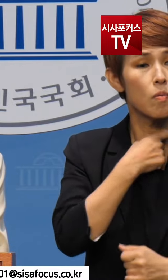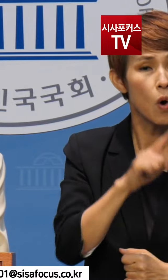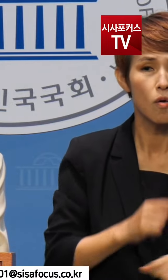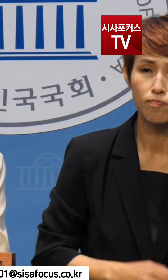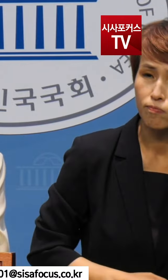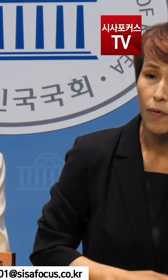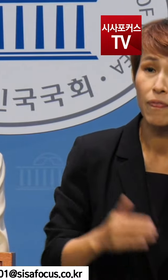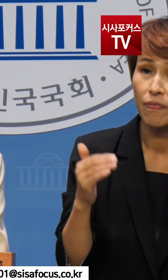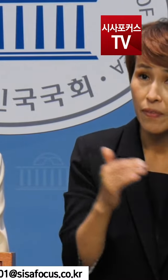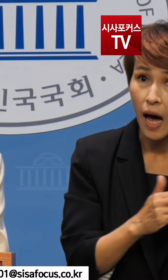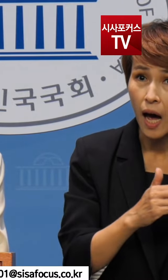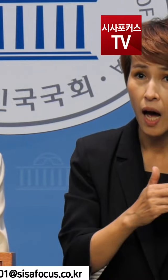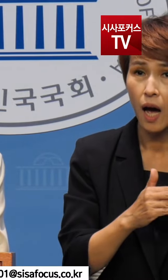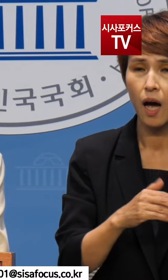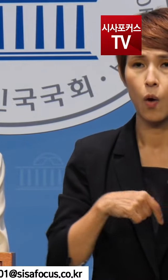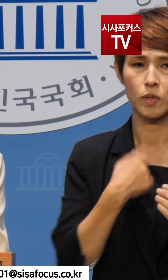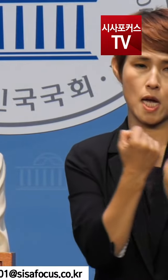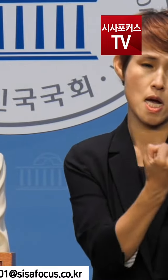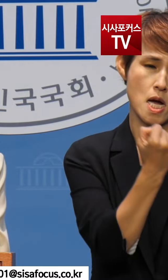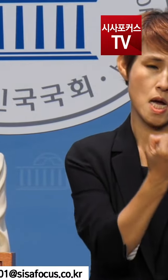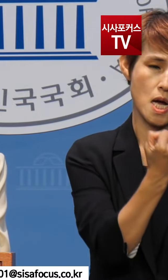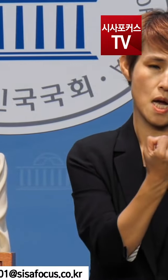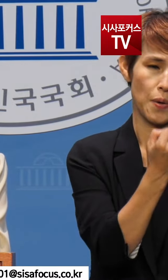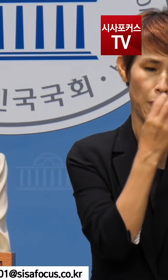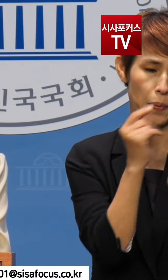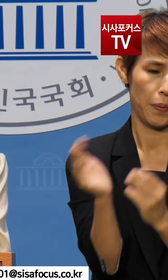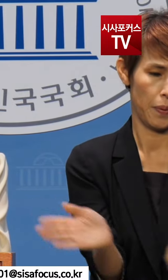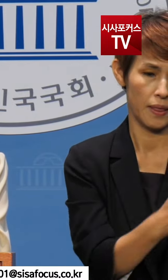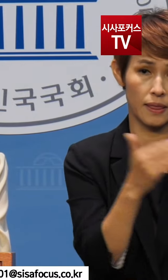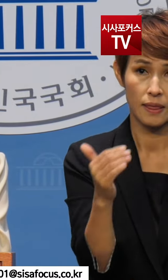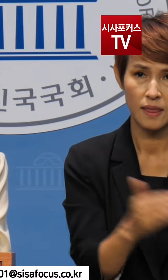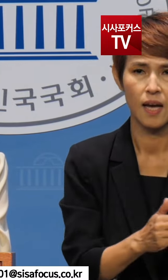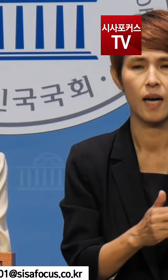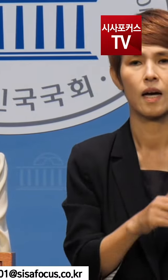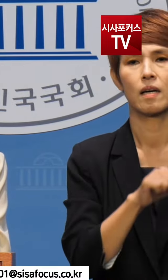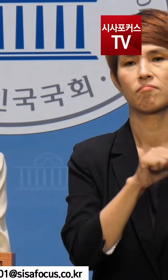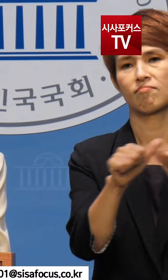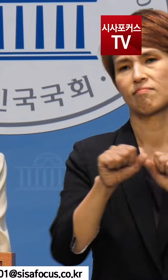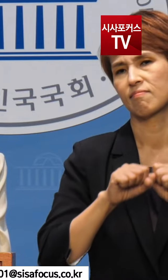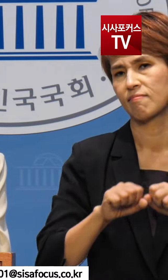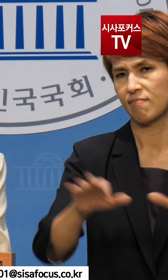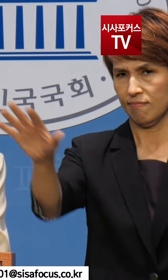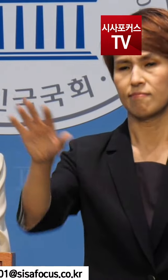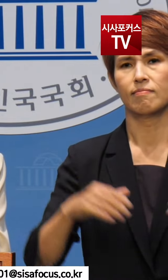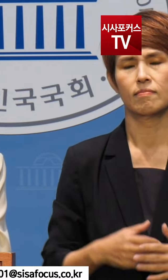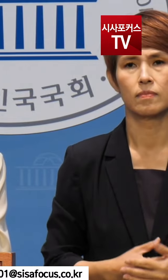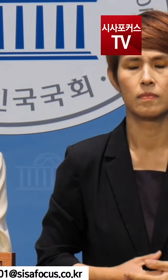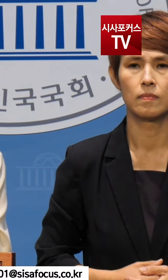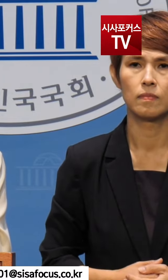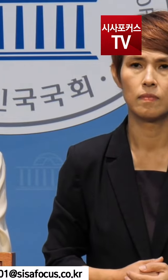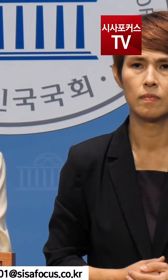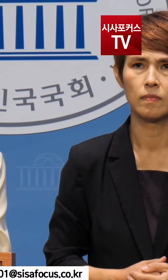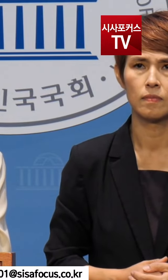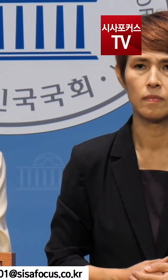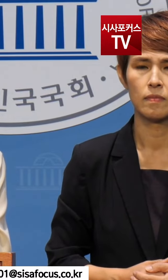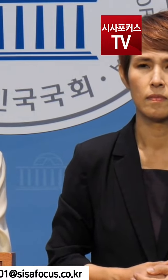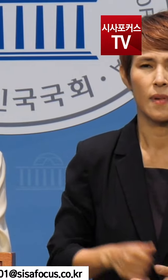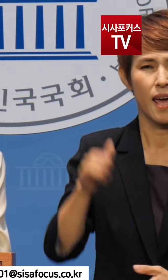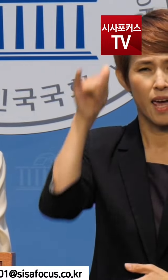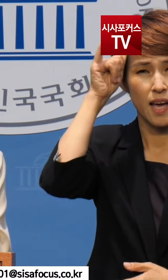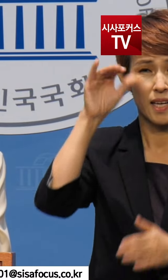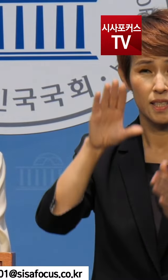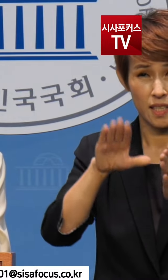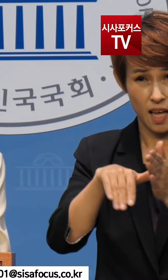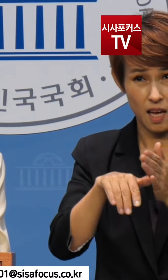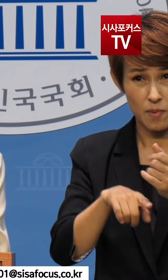들었다고 하는데 혼자서 설득하고 유야무야 넘어갔다는 소문이 현장에 자자합니다. AI 시대라고